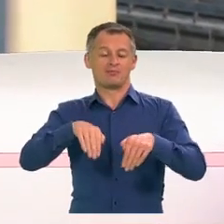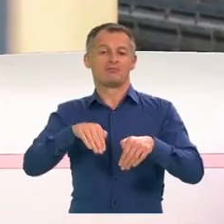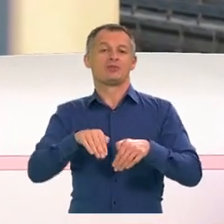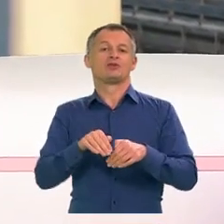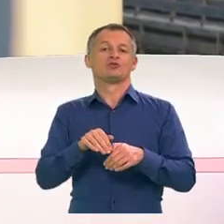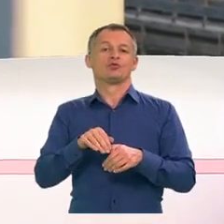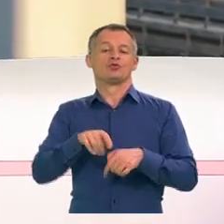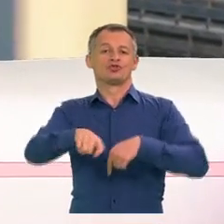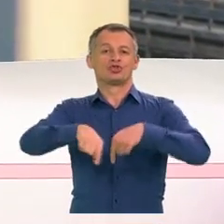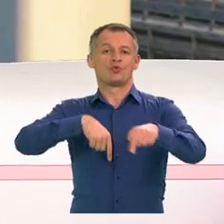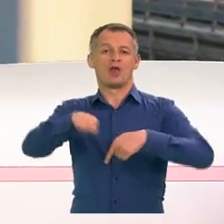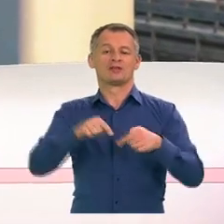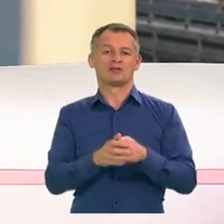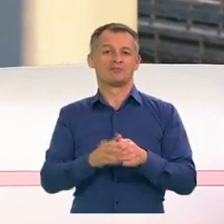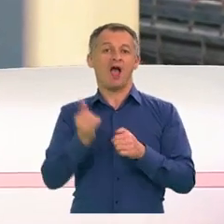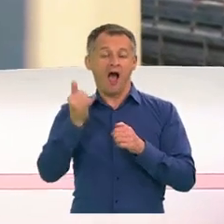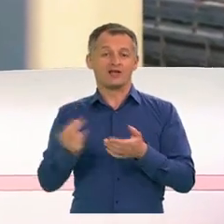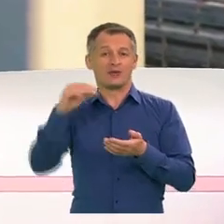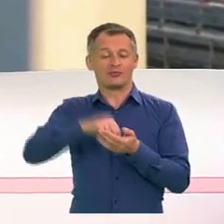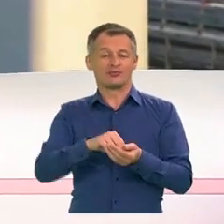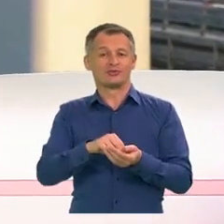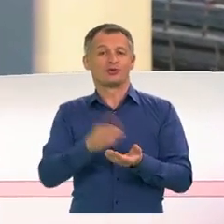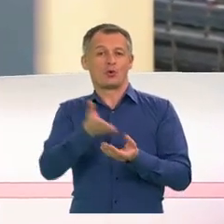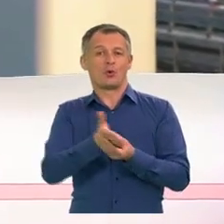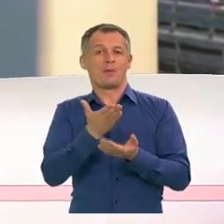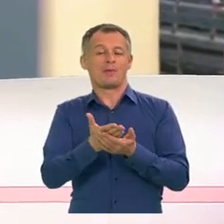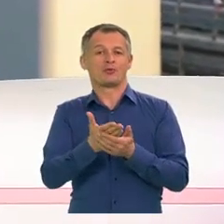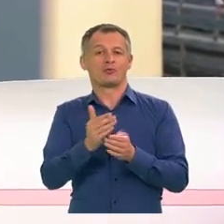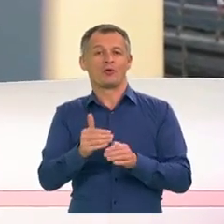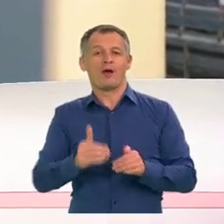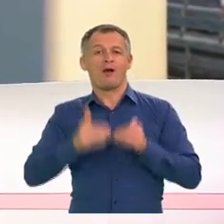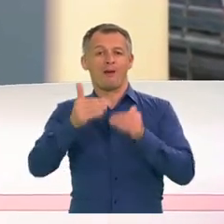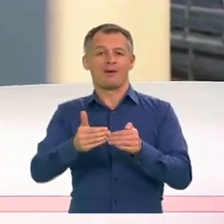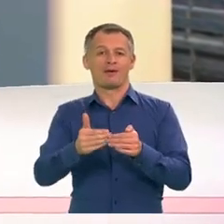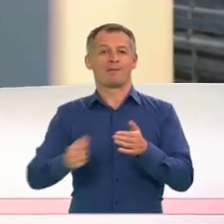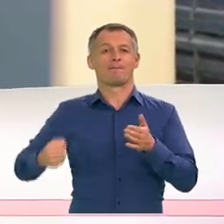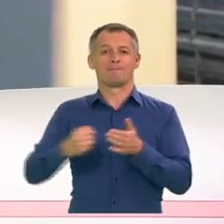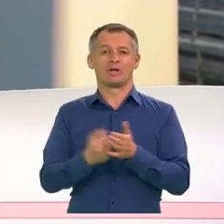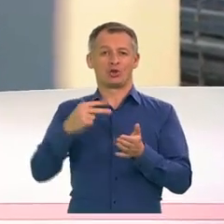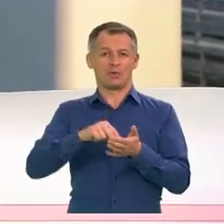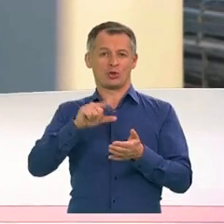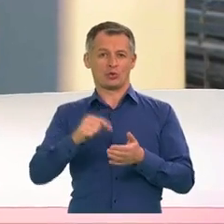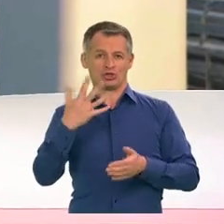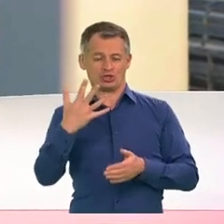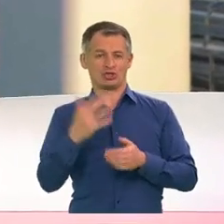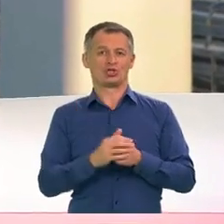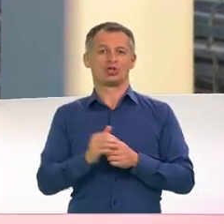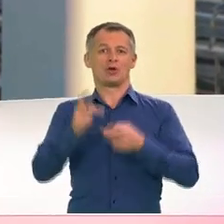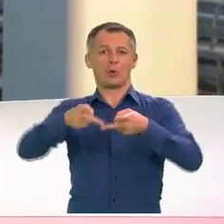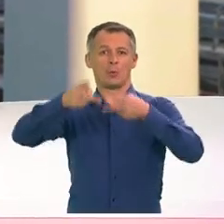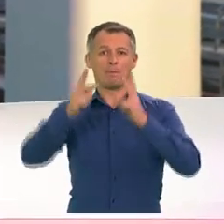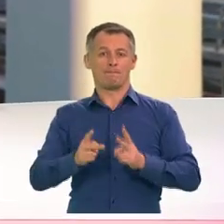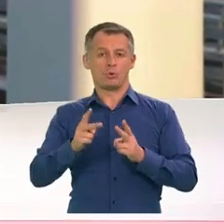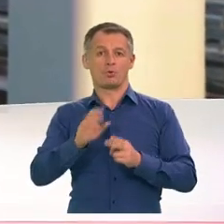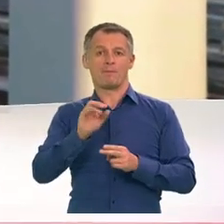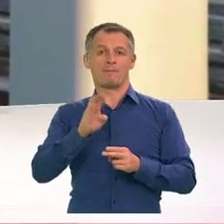o solicitare la CNAIR privind prelungirea termenului de predare până în 2025. Podul suspendat de la Brăila este cel mai mare